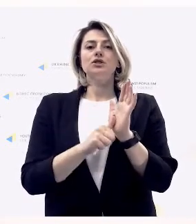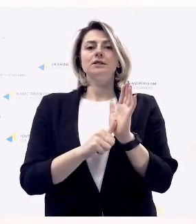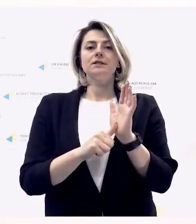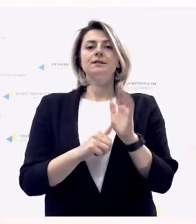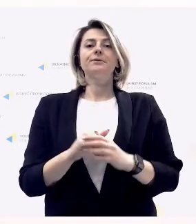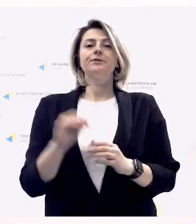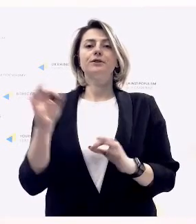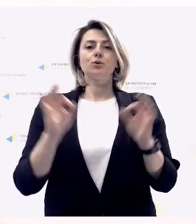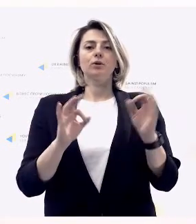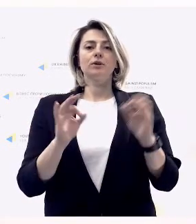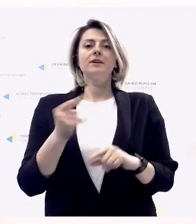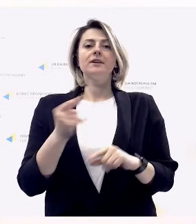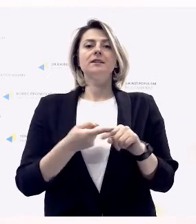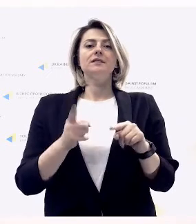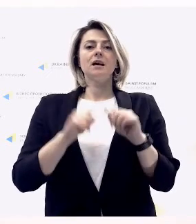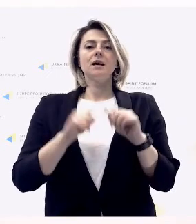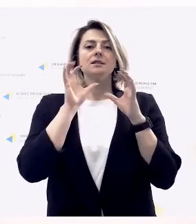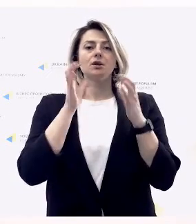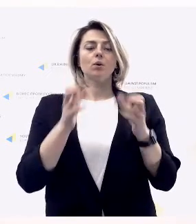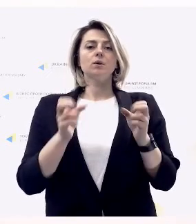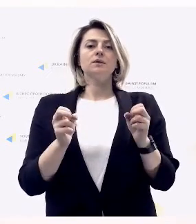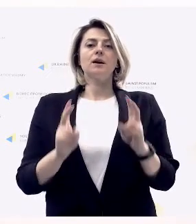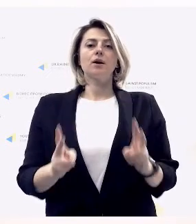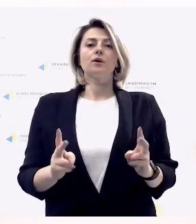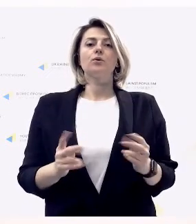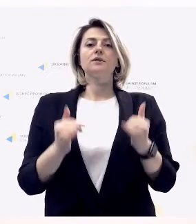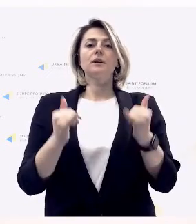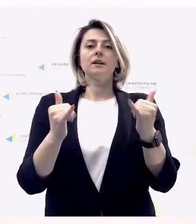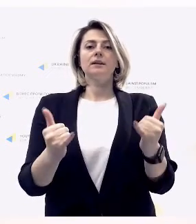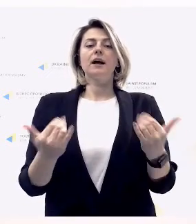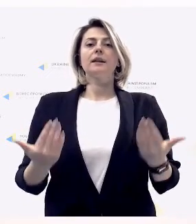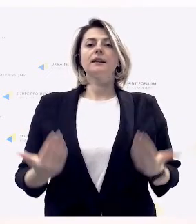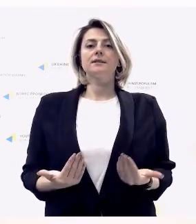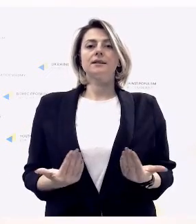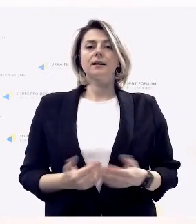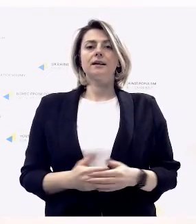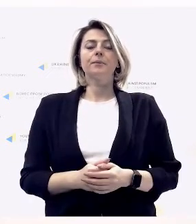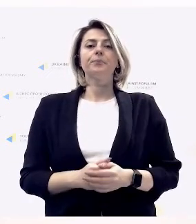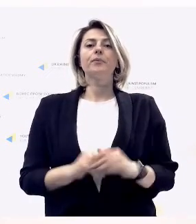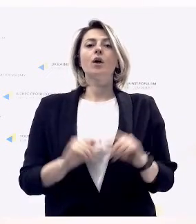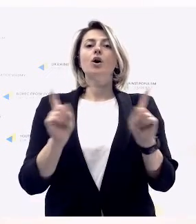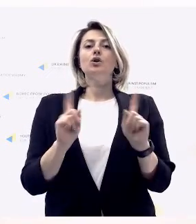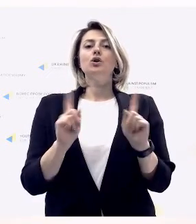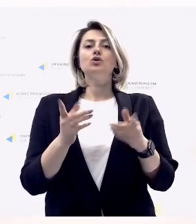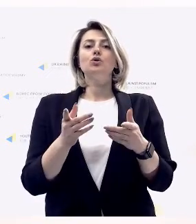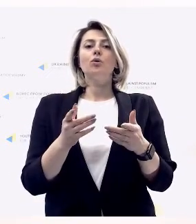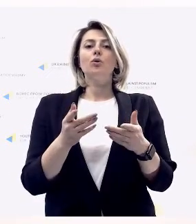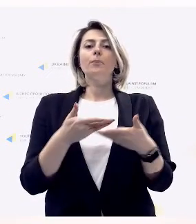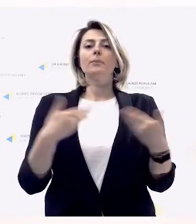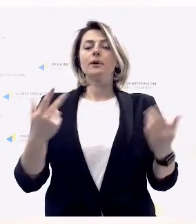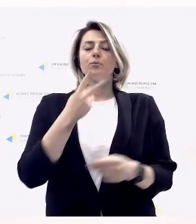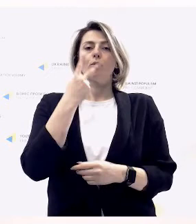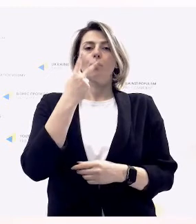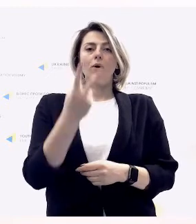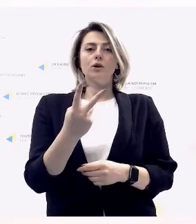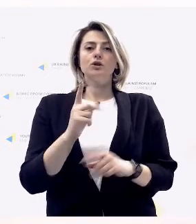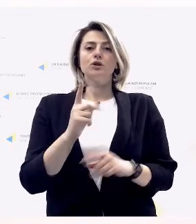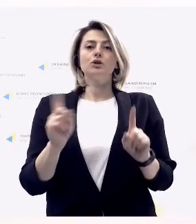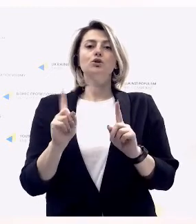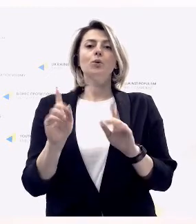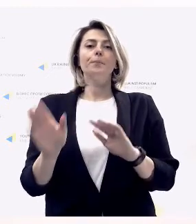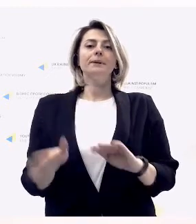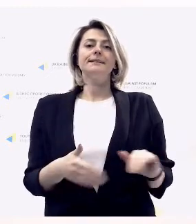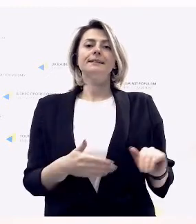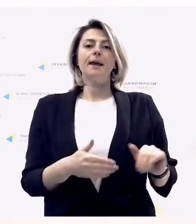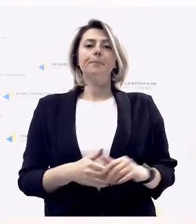66,7%. І це серйозна загроза для населення. Що ми також побачили, що після